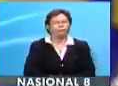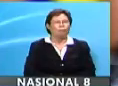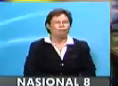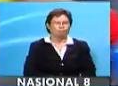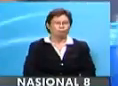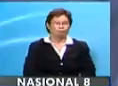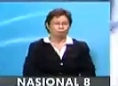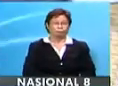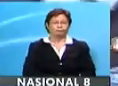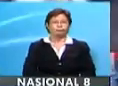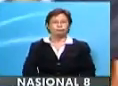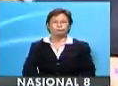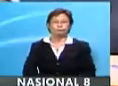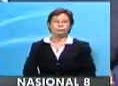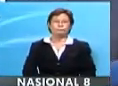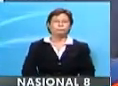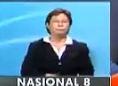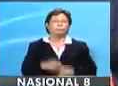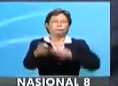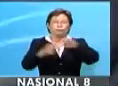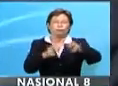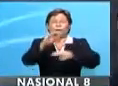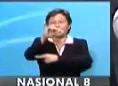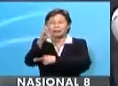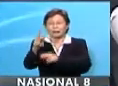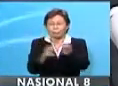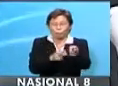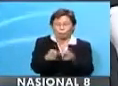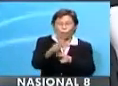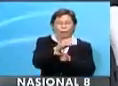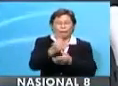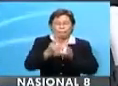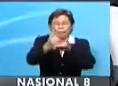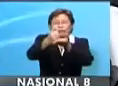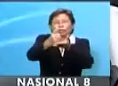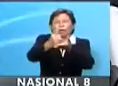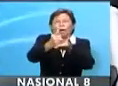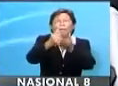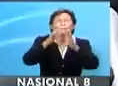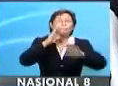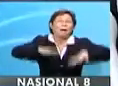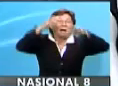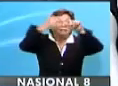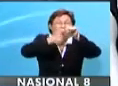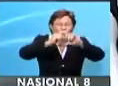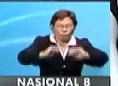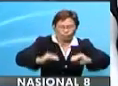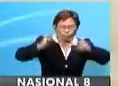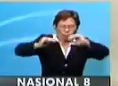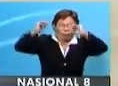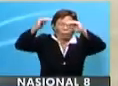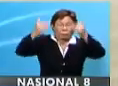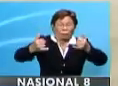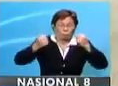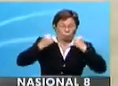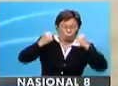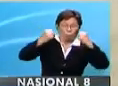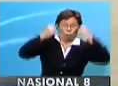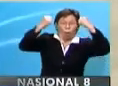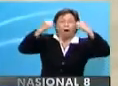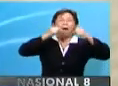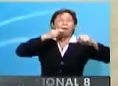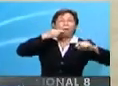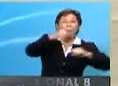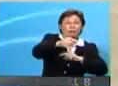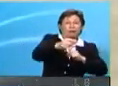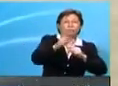tadi mekanisme pengurusan jawatankuasa pengurusan dan bantuan bencana di setiap peringkat sedang diperkasa supaya ada arahan